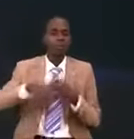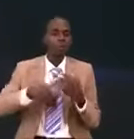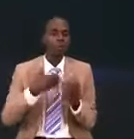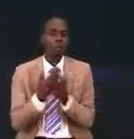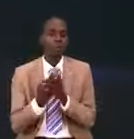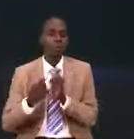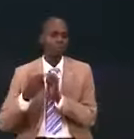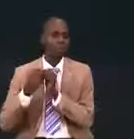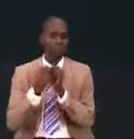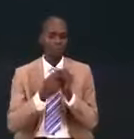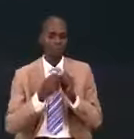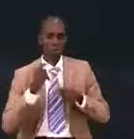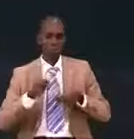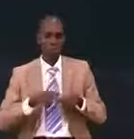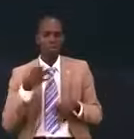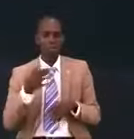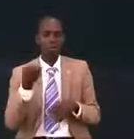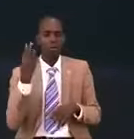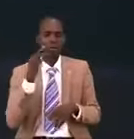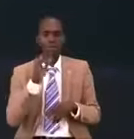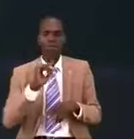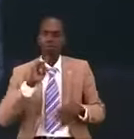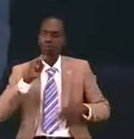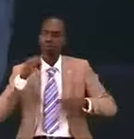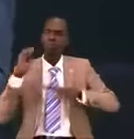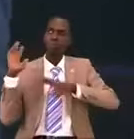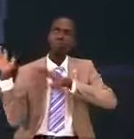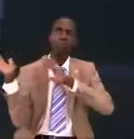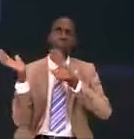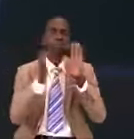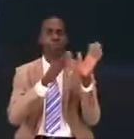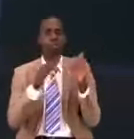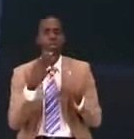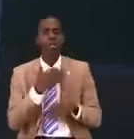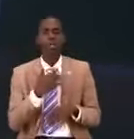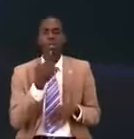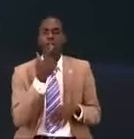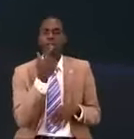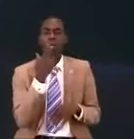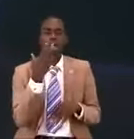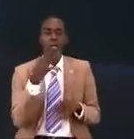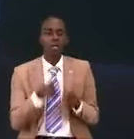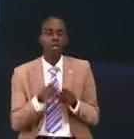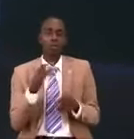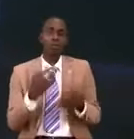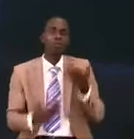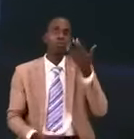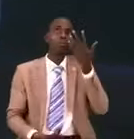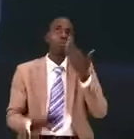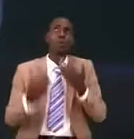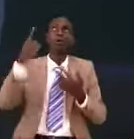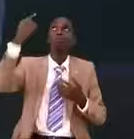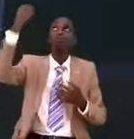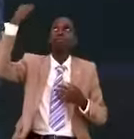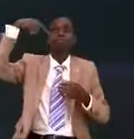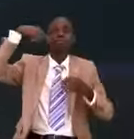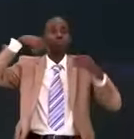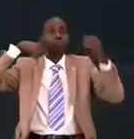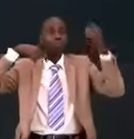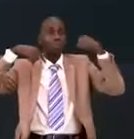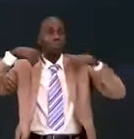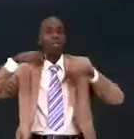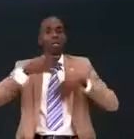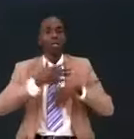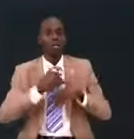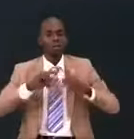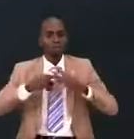langue de feu se posèrent sur eux et ils ont commencé par parler en d'autres langues qui n'avait jamais appris avant dès que les